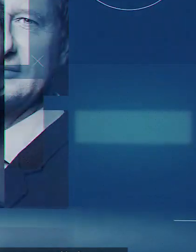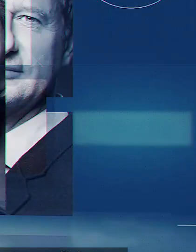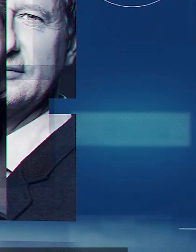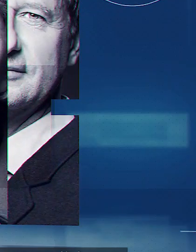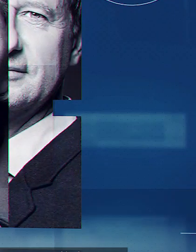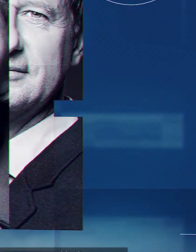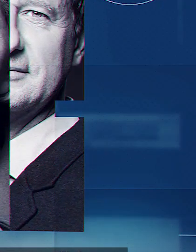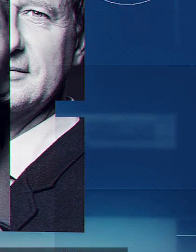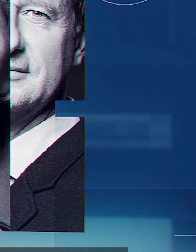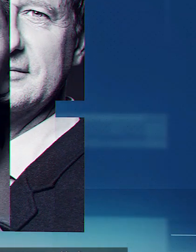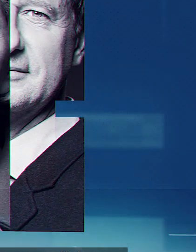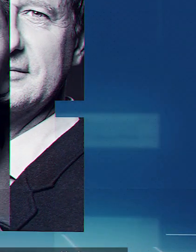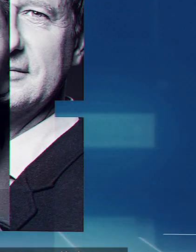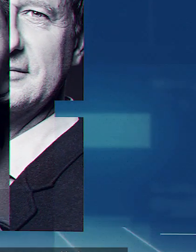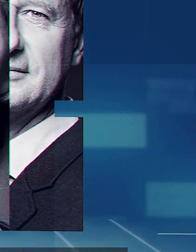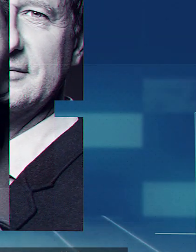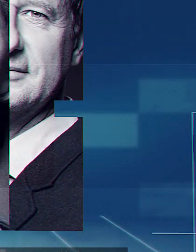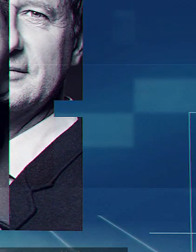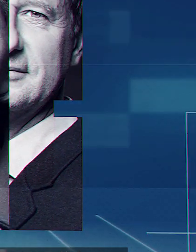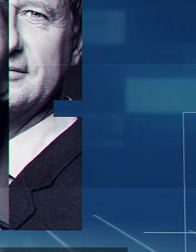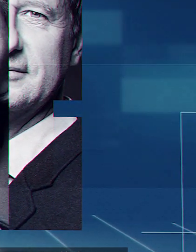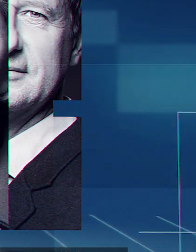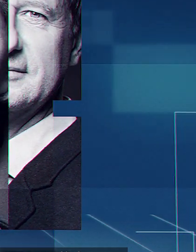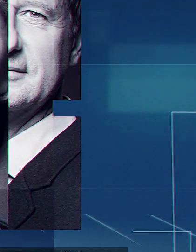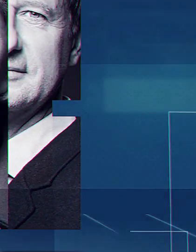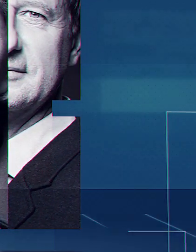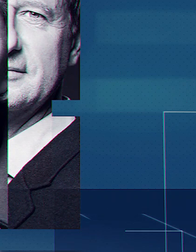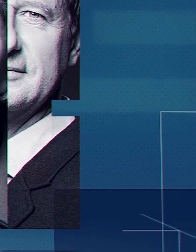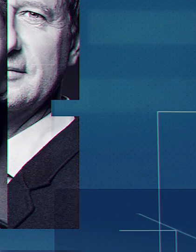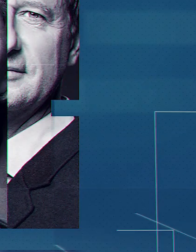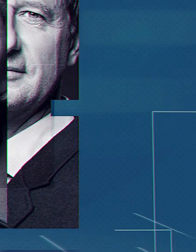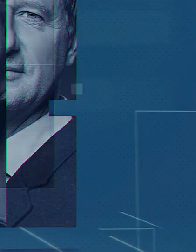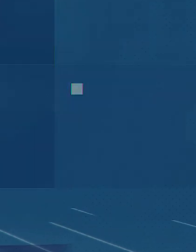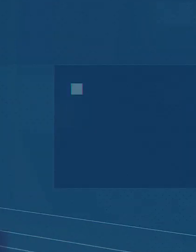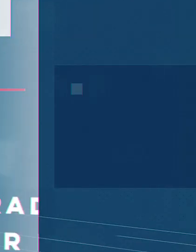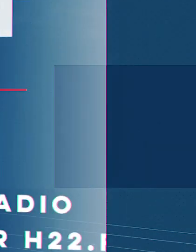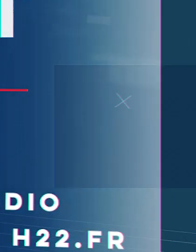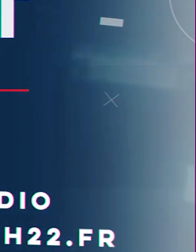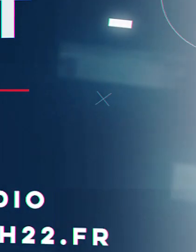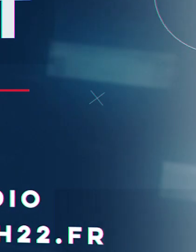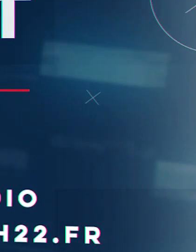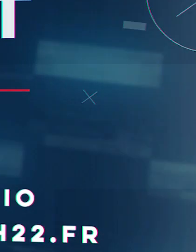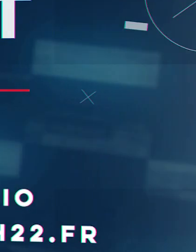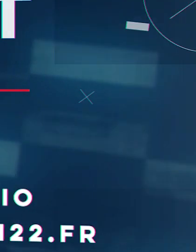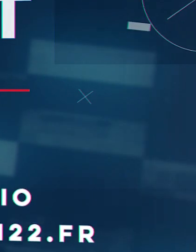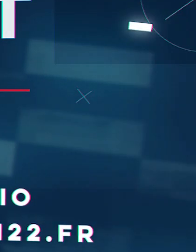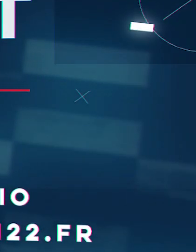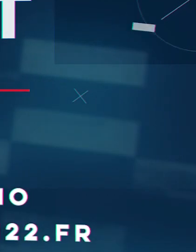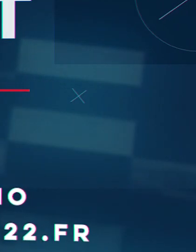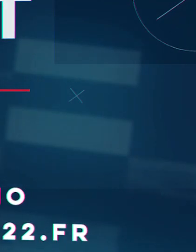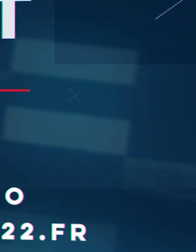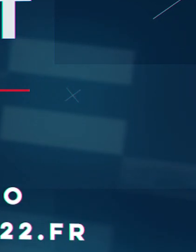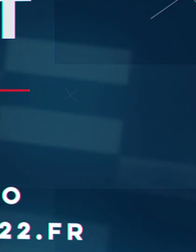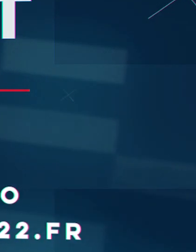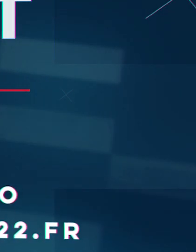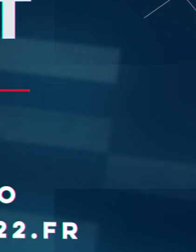présidentielle 2022. En débat vous emmène à la rencontre des candidates et des candidats. Inscrivez-vous dès maintenant pour le grand débat le 23 mars à la Maison de la Radio